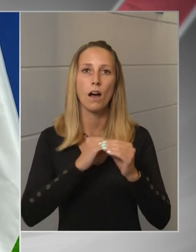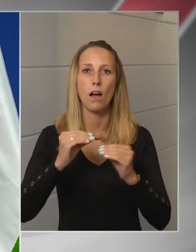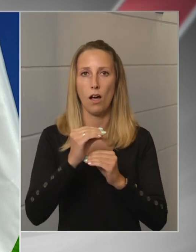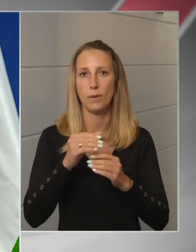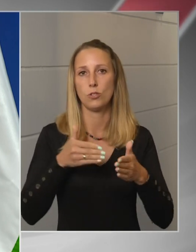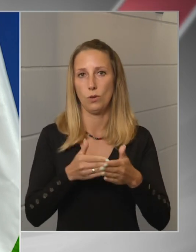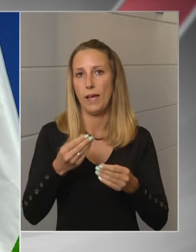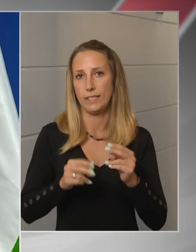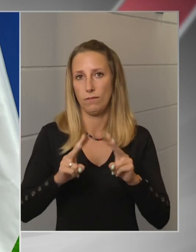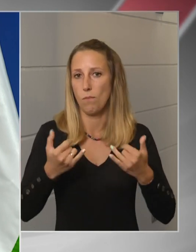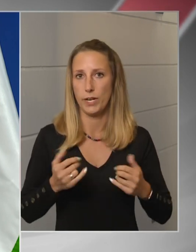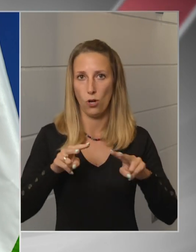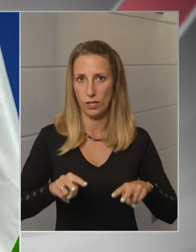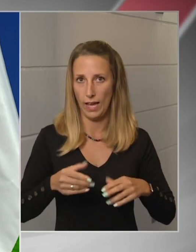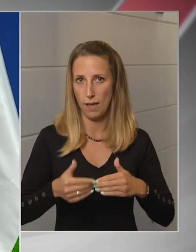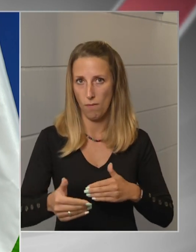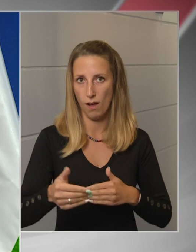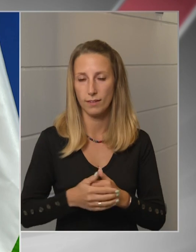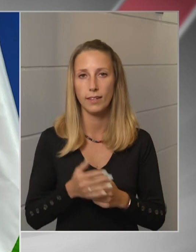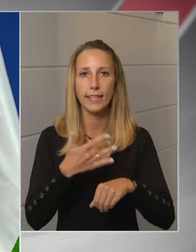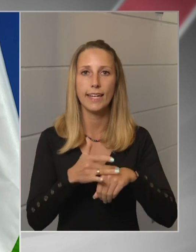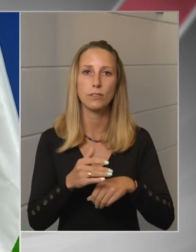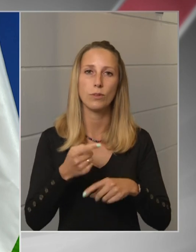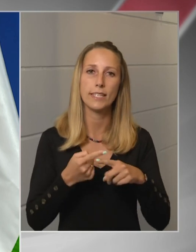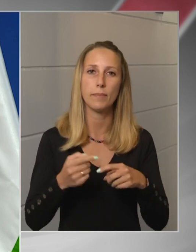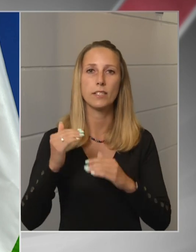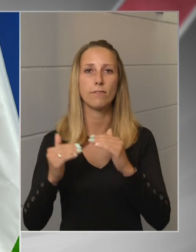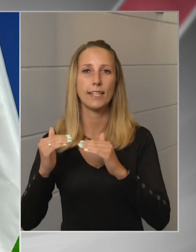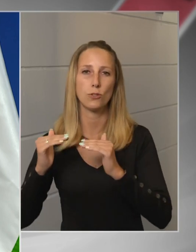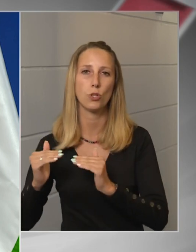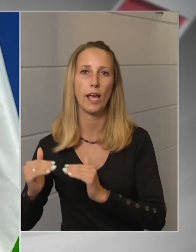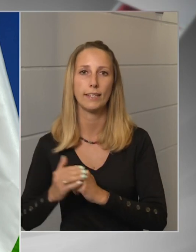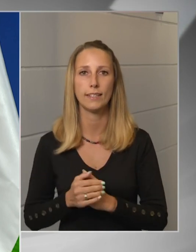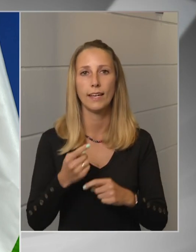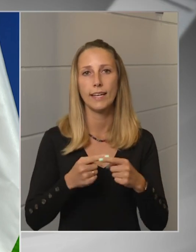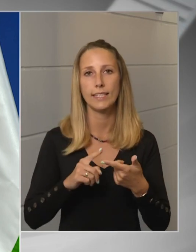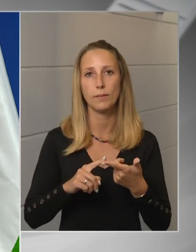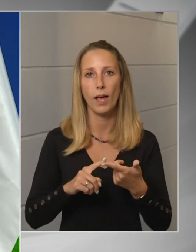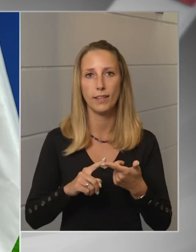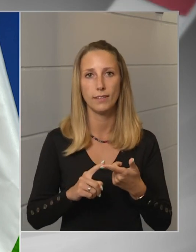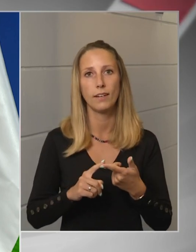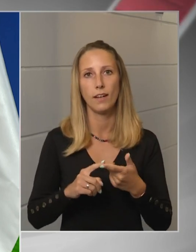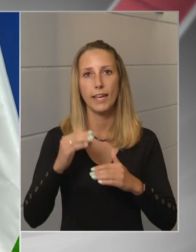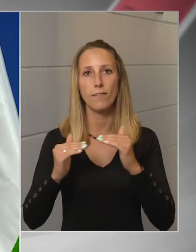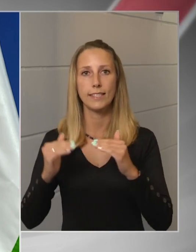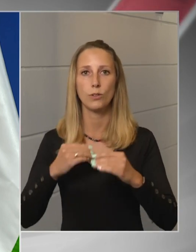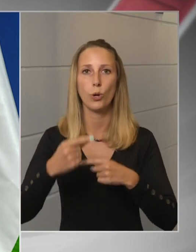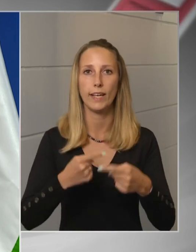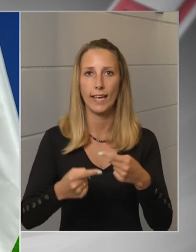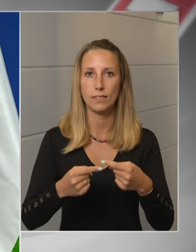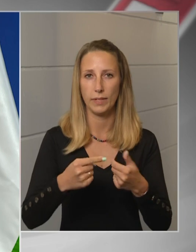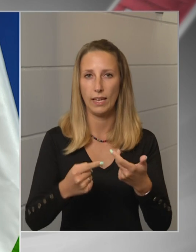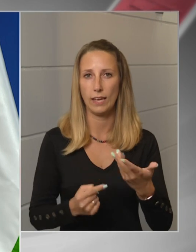is ezért van ma is hatályban. Tehát igyekszünk részben az inflációt csökkenteni, részben pedig az infláció következményeinek